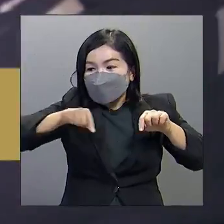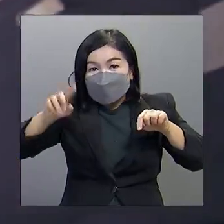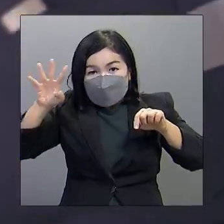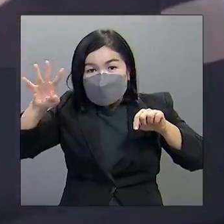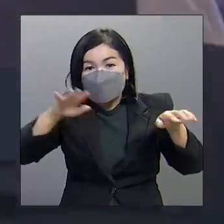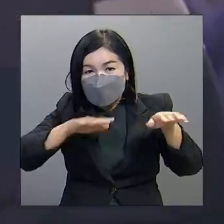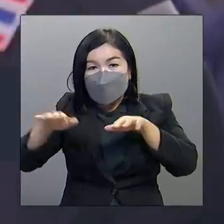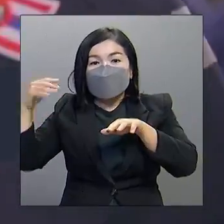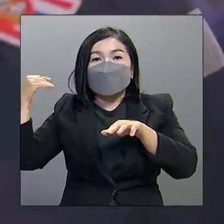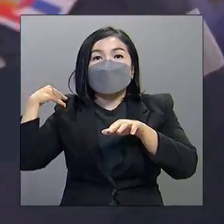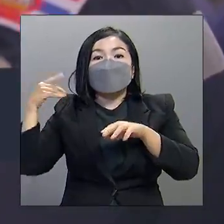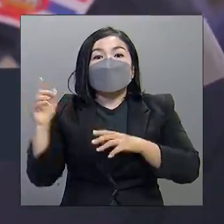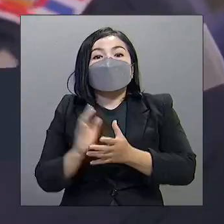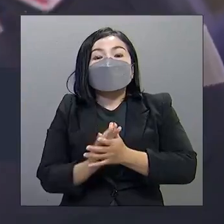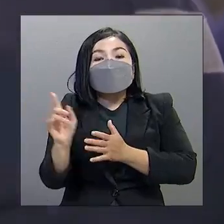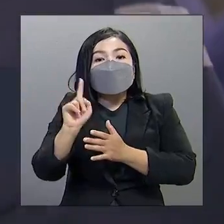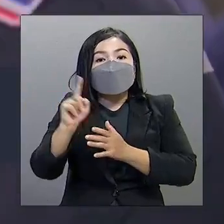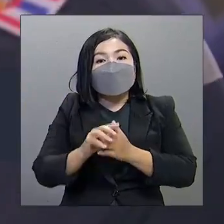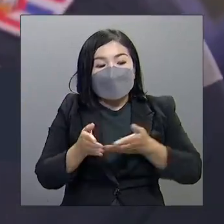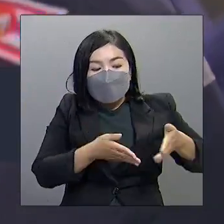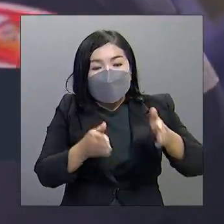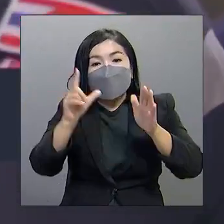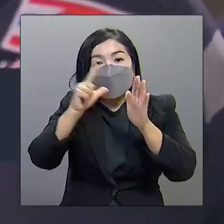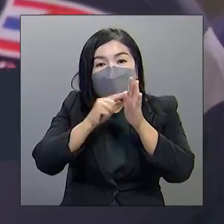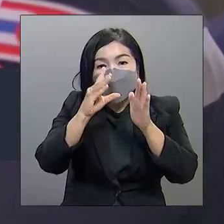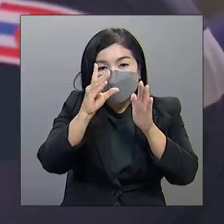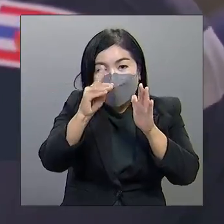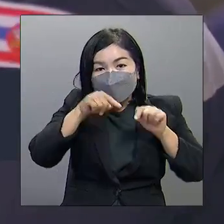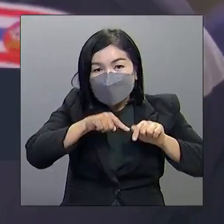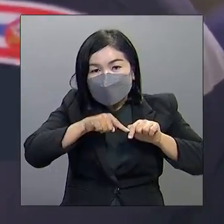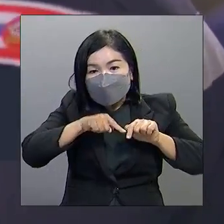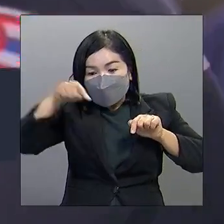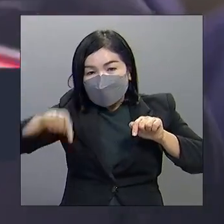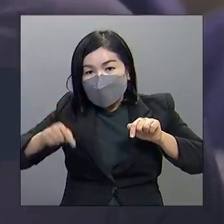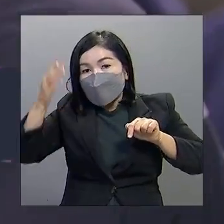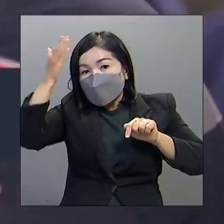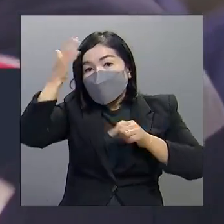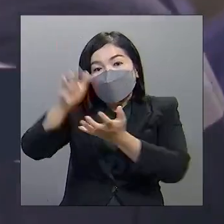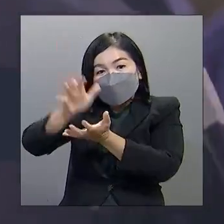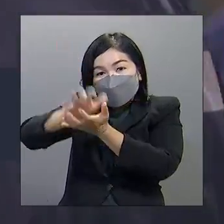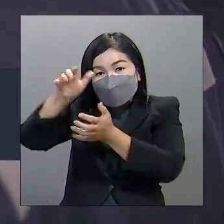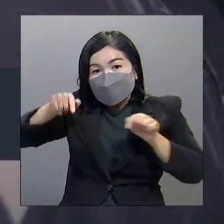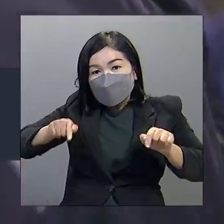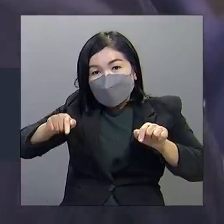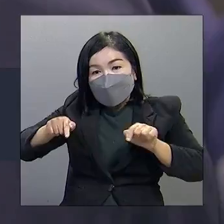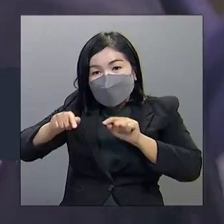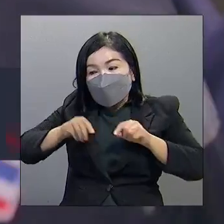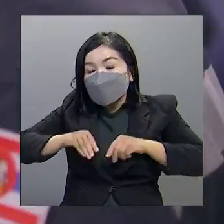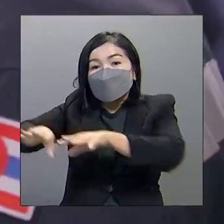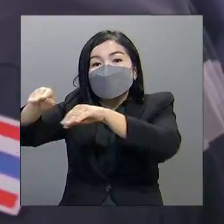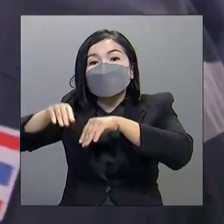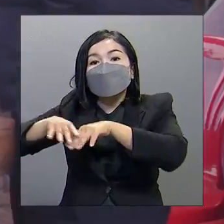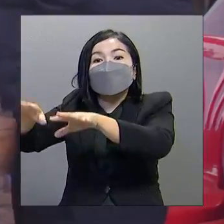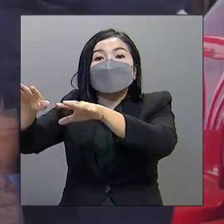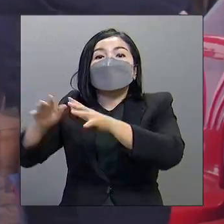มีก่อนเที่ยวมาเนี่ยเป็นคลองลาดกระบังนะครับ1จุดที่นี่1จุดนะครับคลองหัวตะเข้สะพานหัวตะเข้แล้วถัดไปข้างหลังเนี่ยเขาเรียกคลองทับ